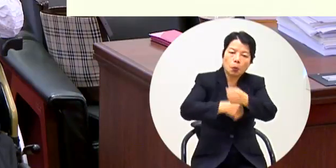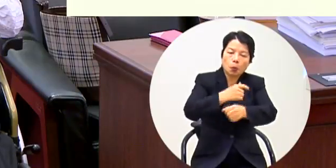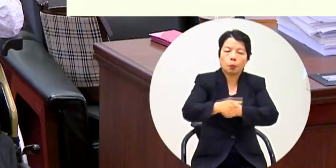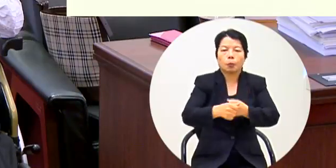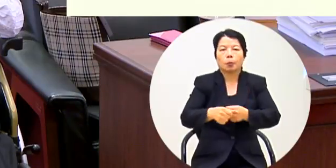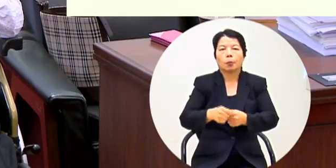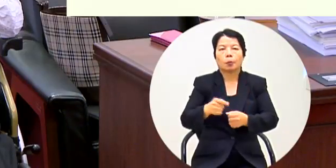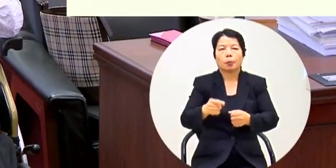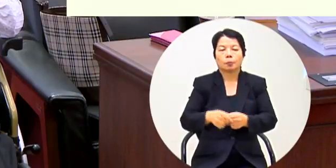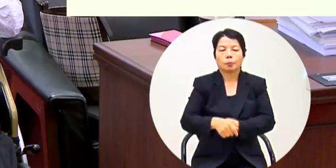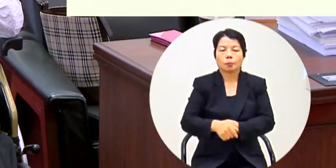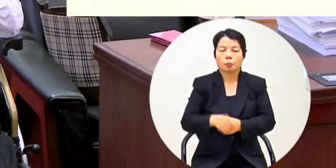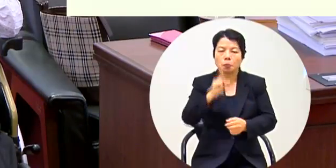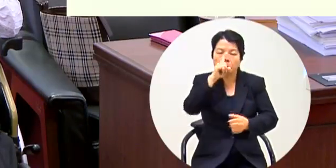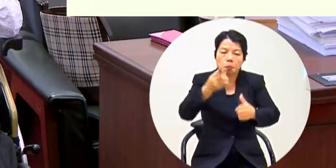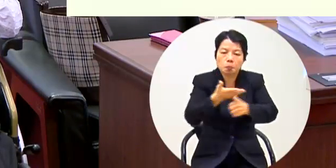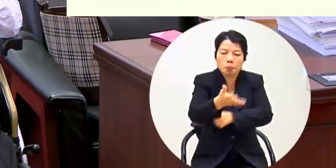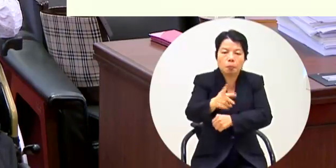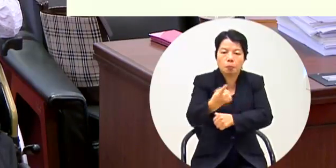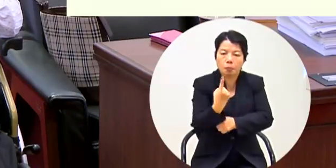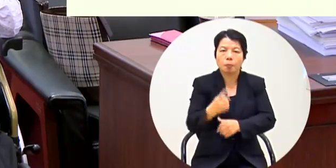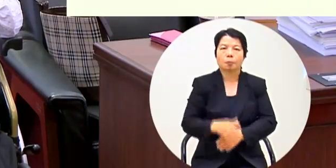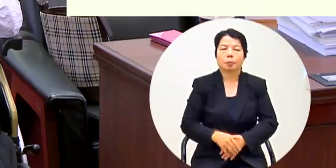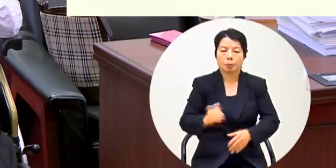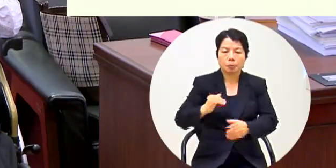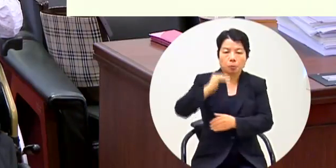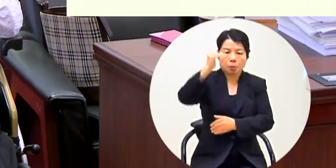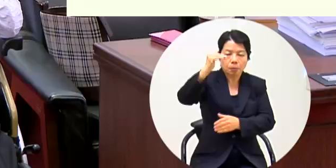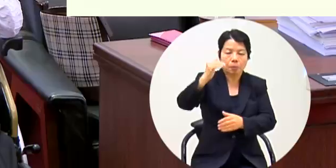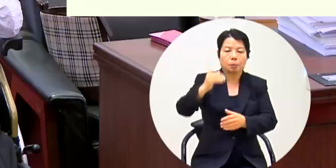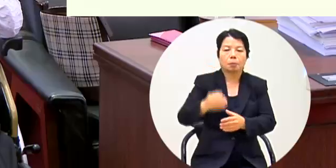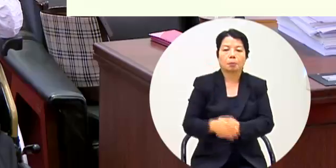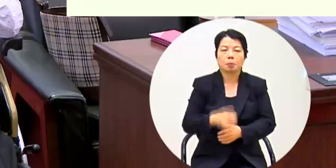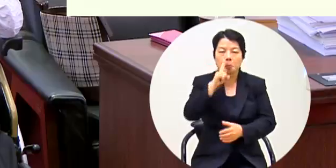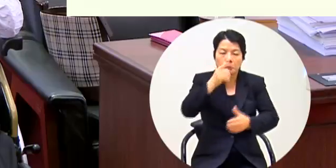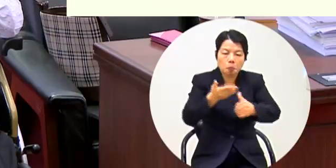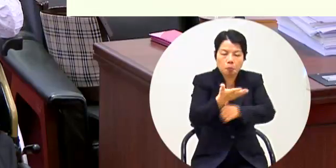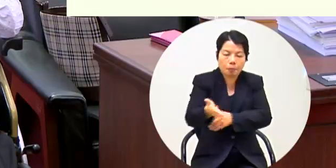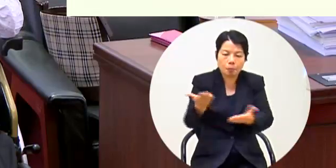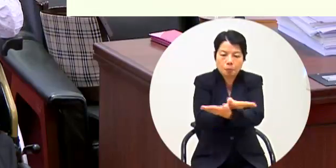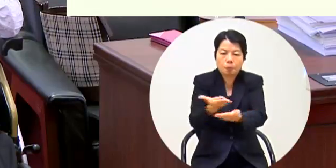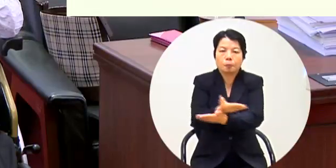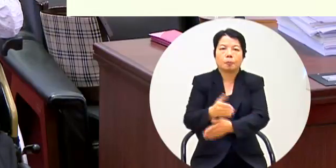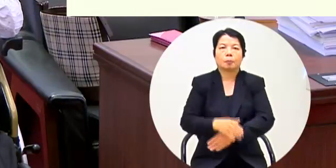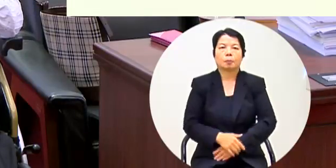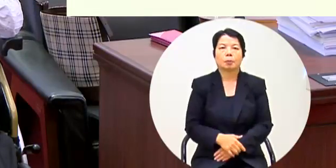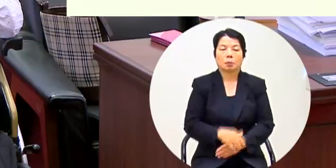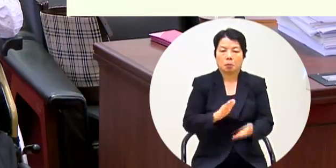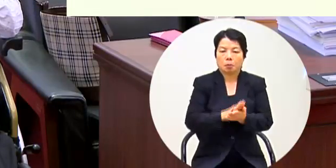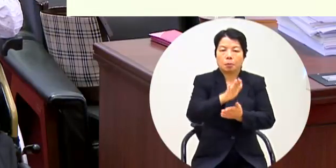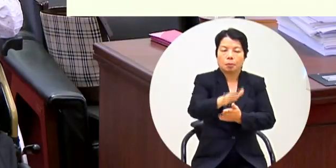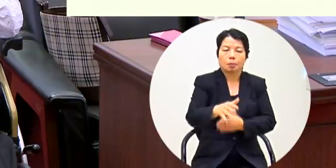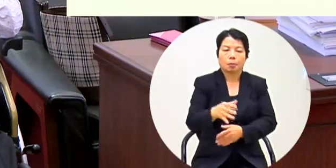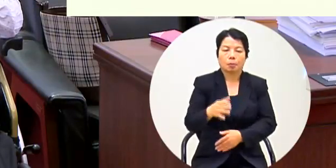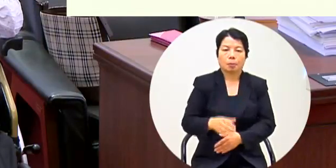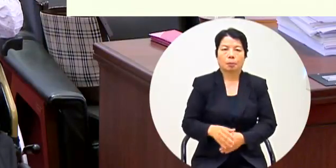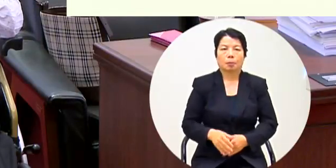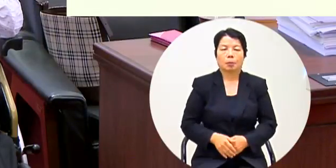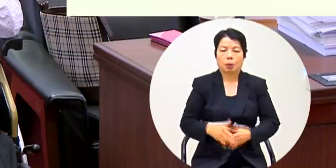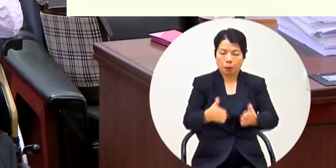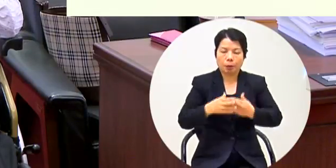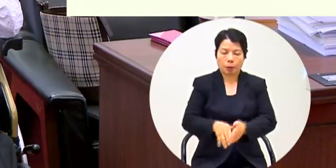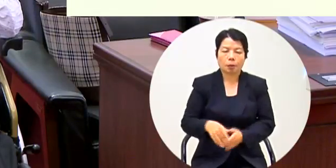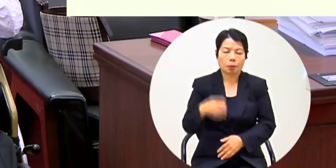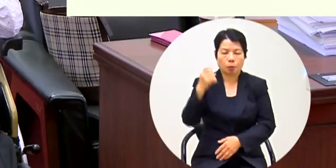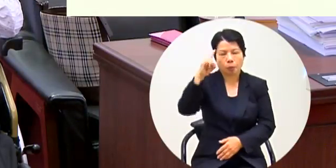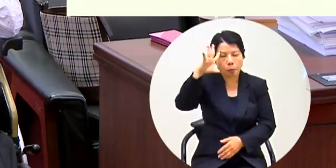说把高污染的换掉，可是同时呢，我觉得我们将来要走向比较创新跟循环经济的开